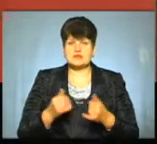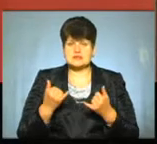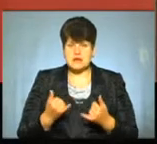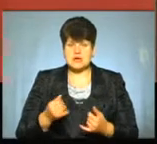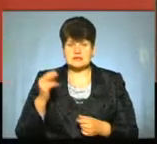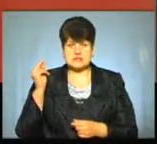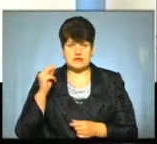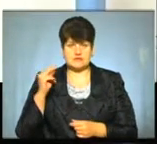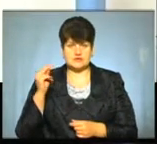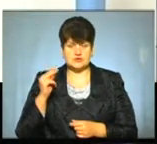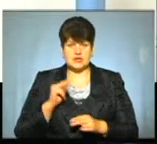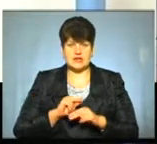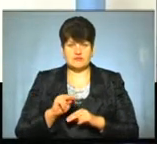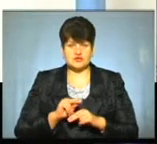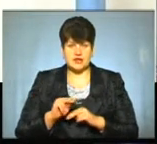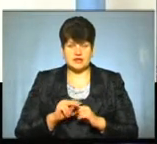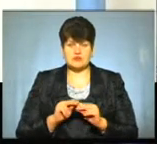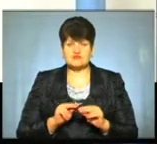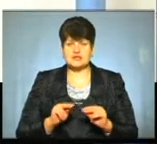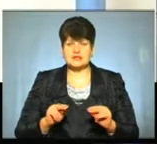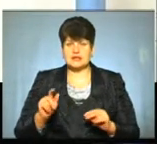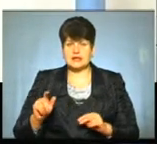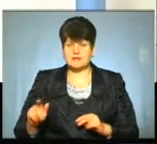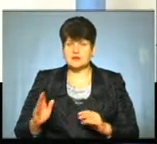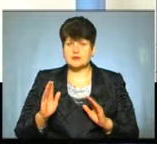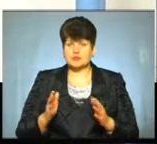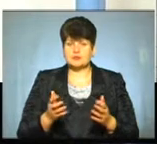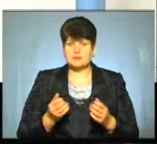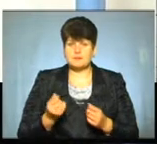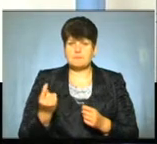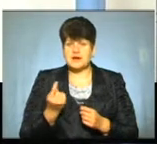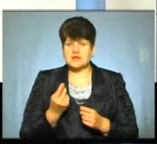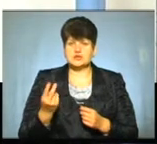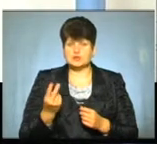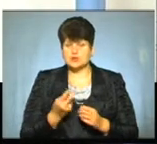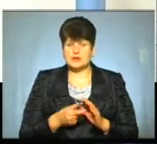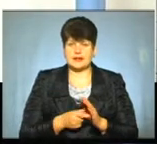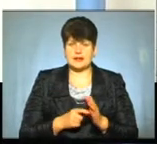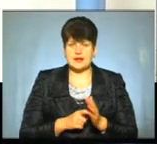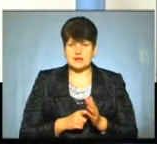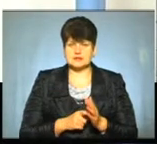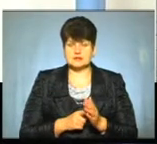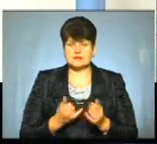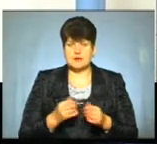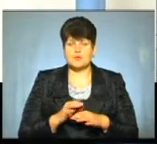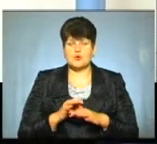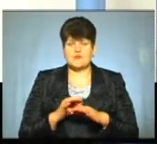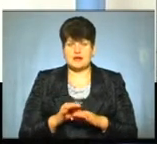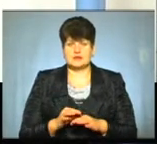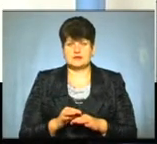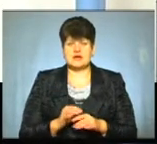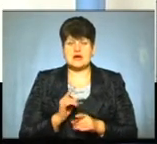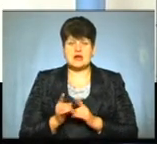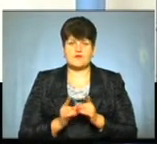проводять зараз навчання вчителів, які будуть брати перший клас, другий клас для